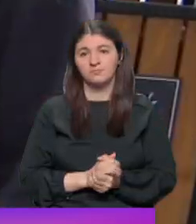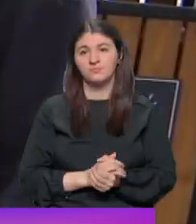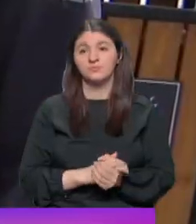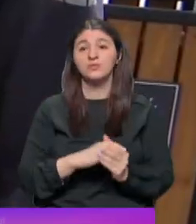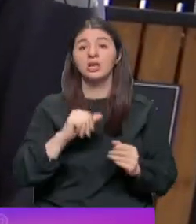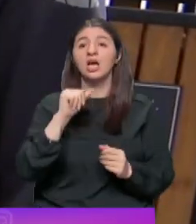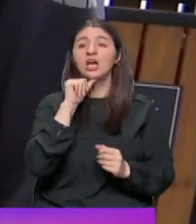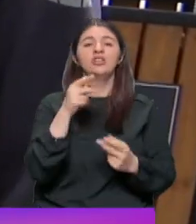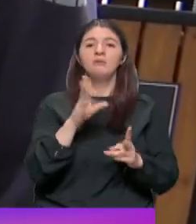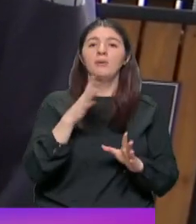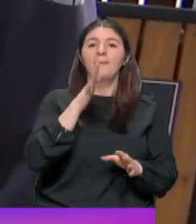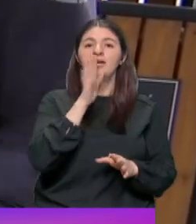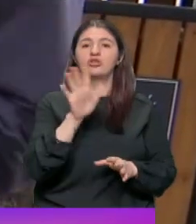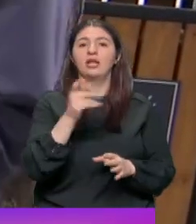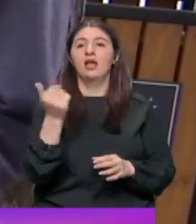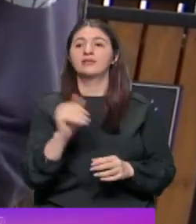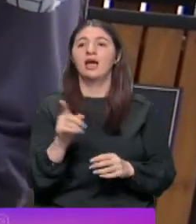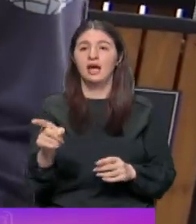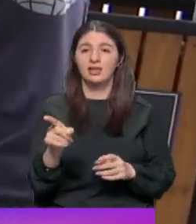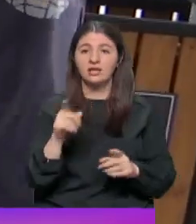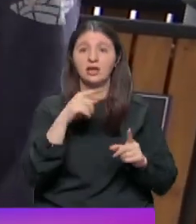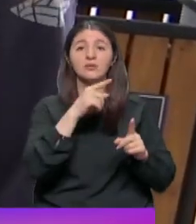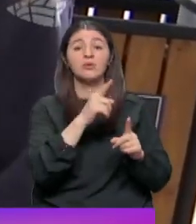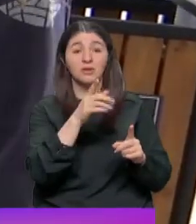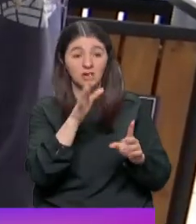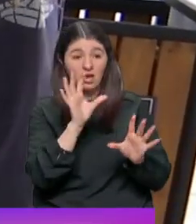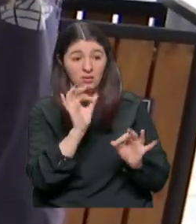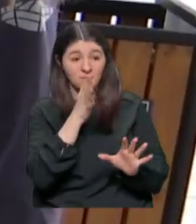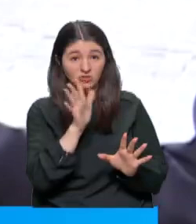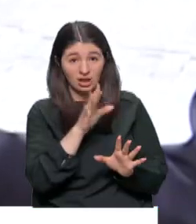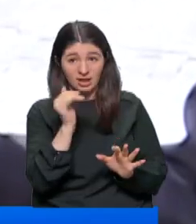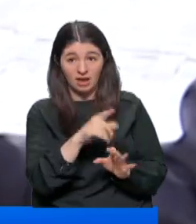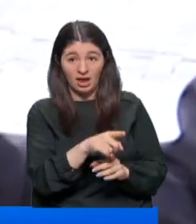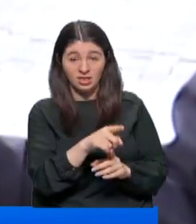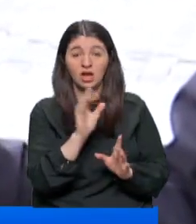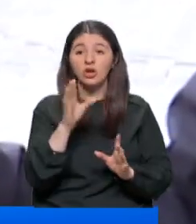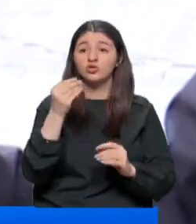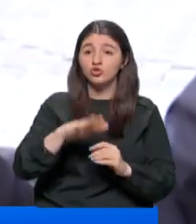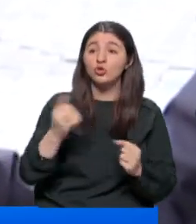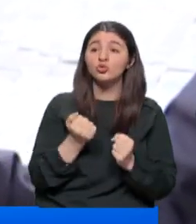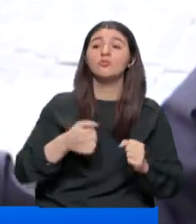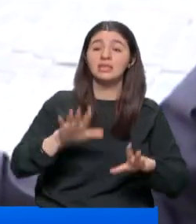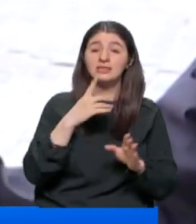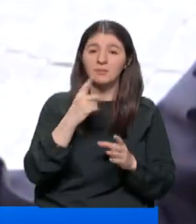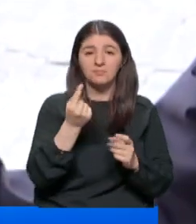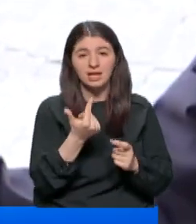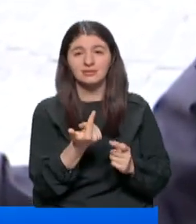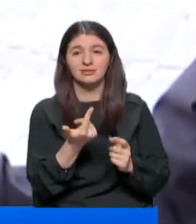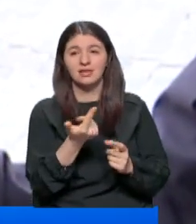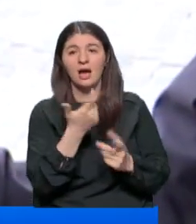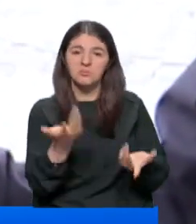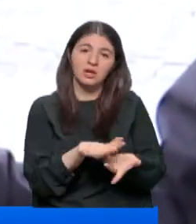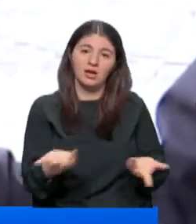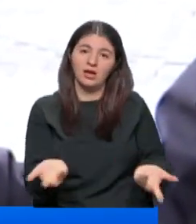Hiç açmadım ama 550 geldi. Hiç yani açmadınız 550. Oturarak 550 geldi. Çocuklar hani donmasın diye biraz.